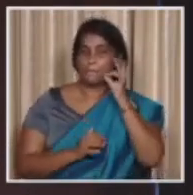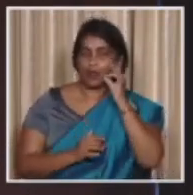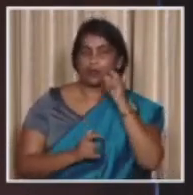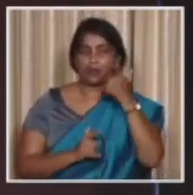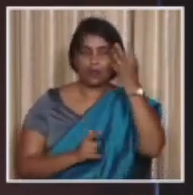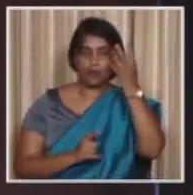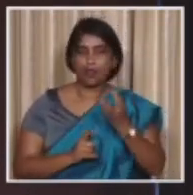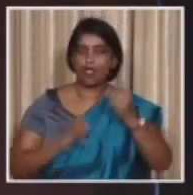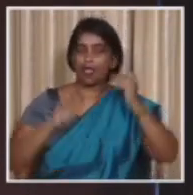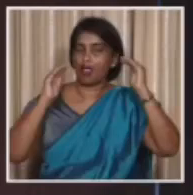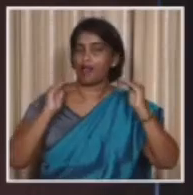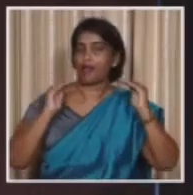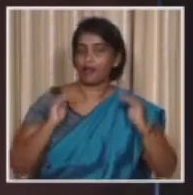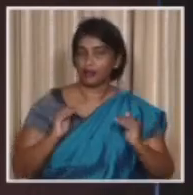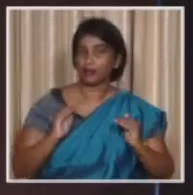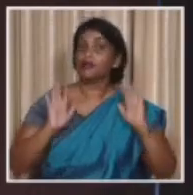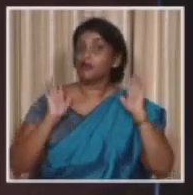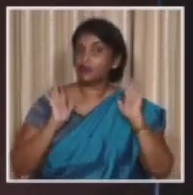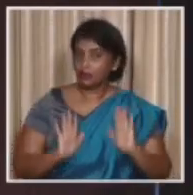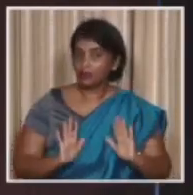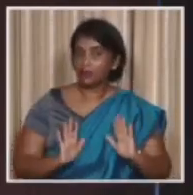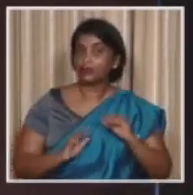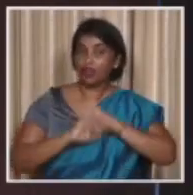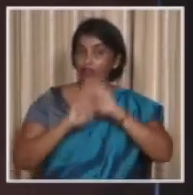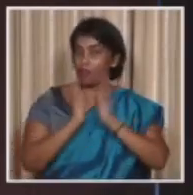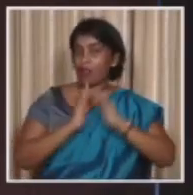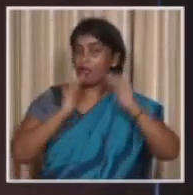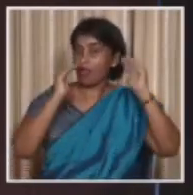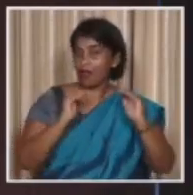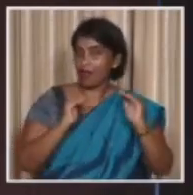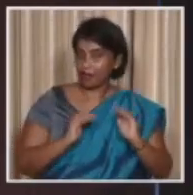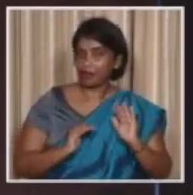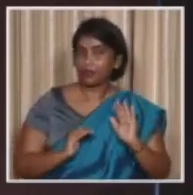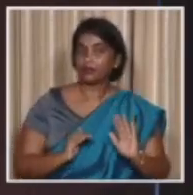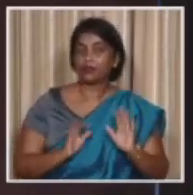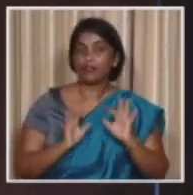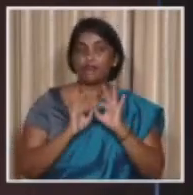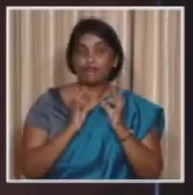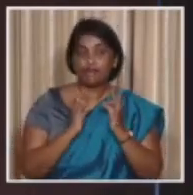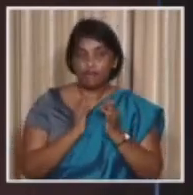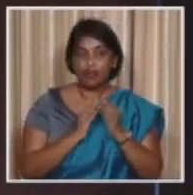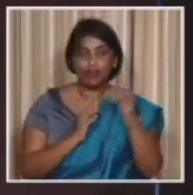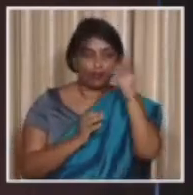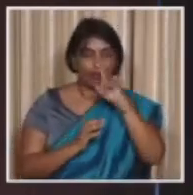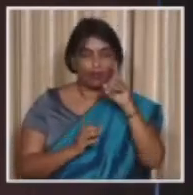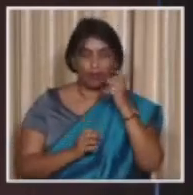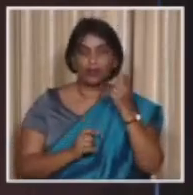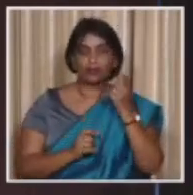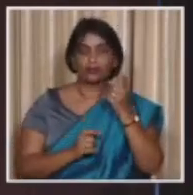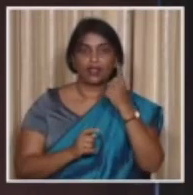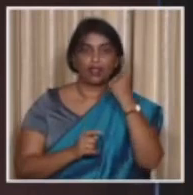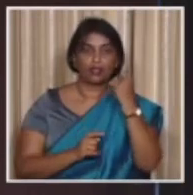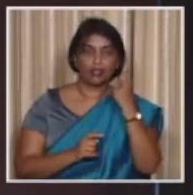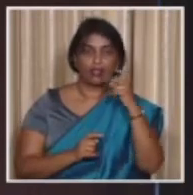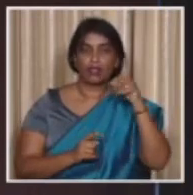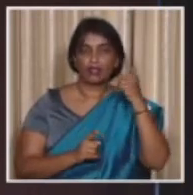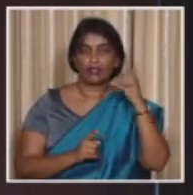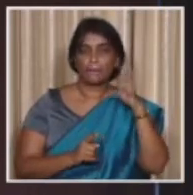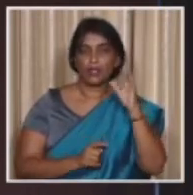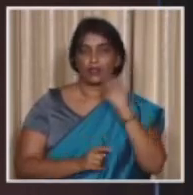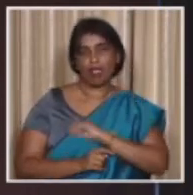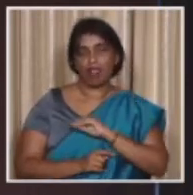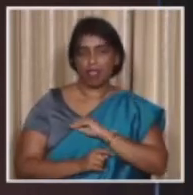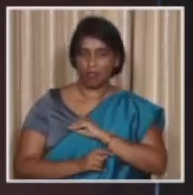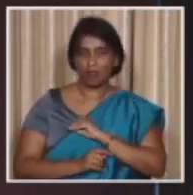සැමන් අරෝ මේ ඔක්කොම අඩු කරයි. හැබැයි ඒ ටික ඔක්කොම අඩු කරාම පවුලක මාසිකට රුපියල් 1000ක් 1500ක් ලාභයක්